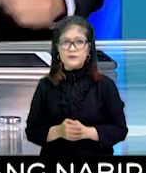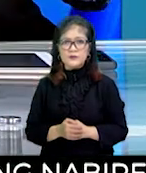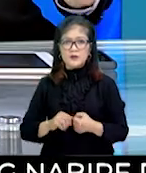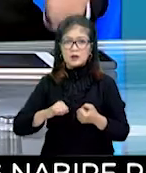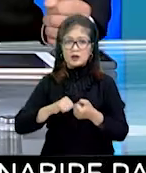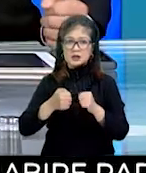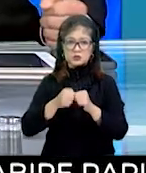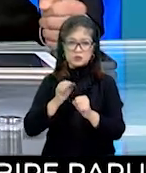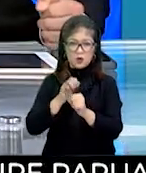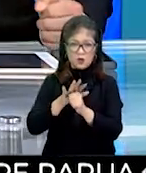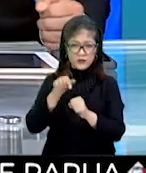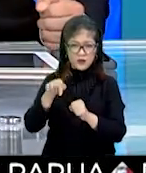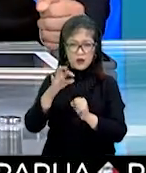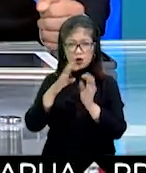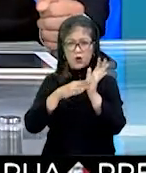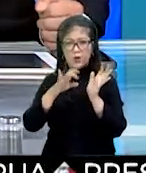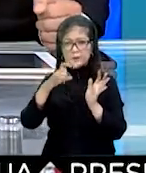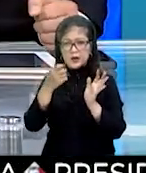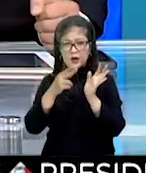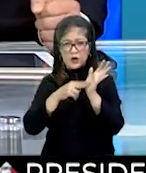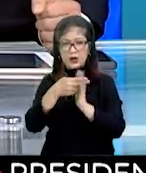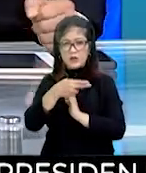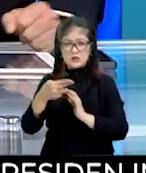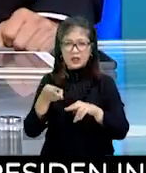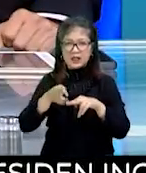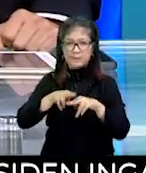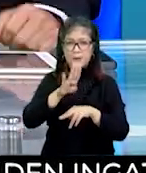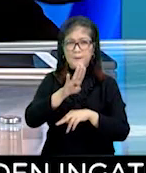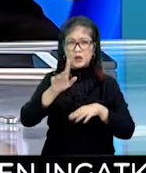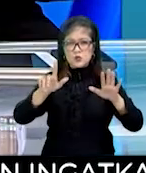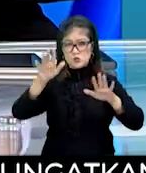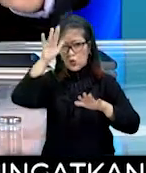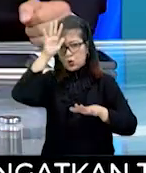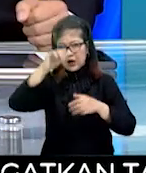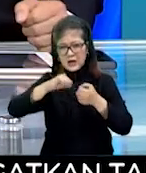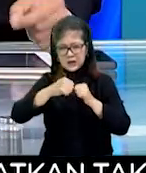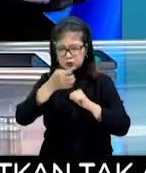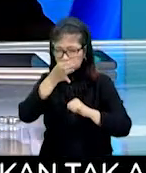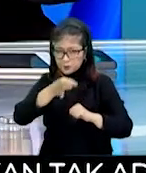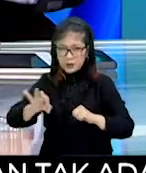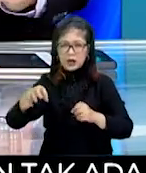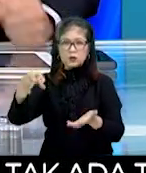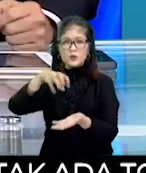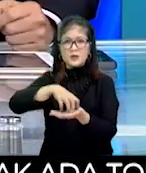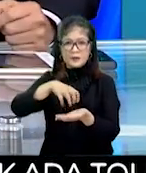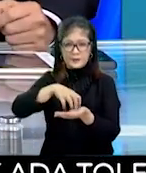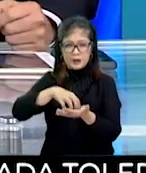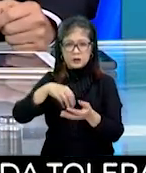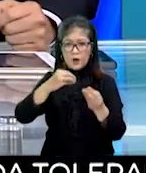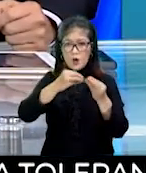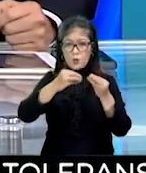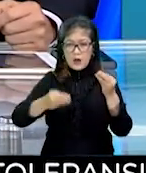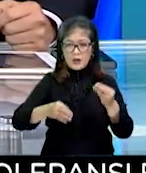Kasus varian Omikron di Indonesia bertambah menjadi 47 orang. Kasus terbaru merupakan transmisi lokal.